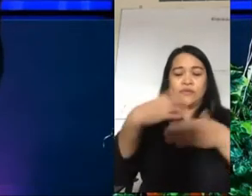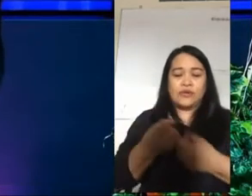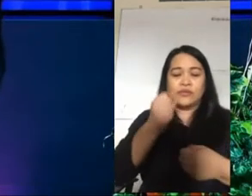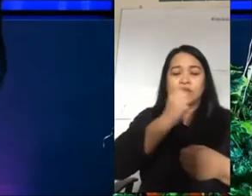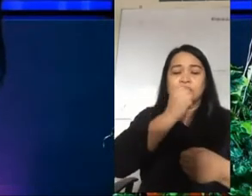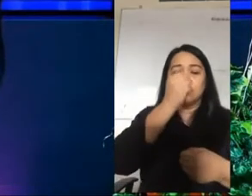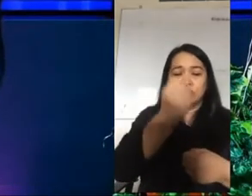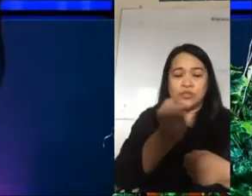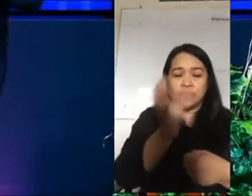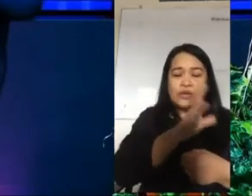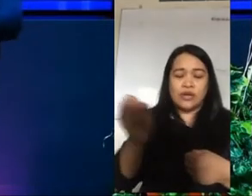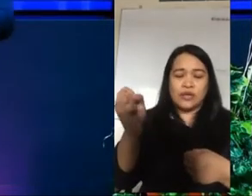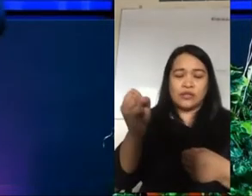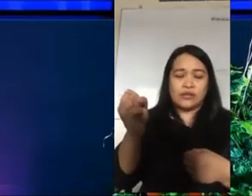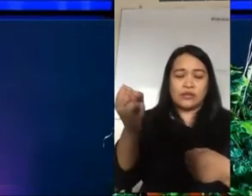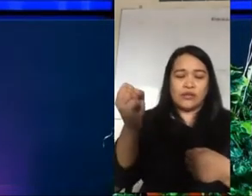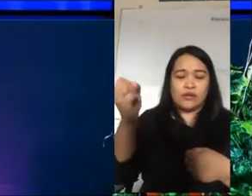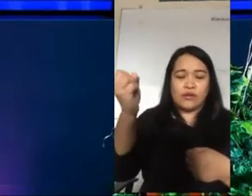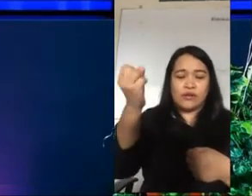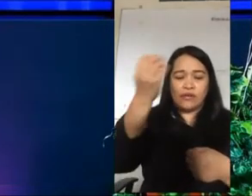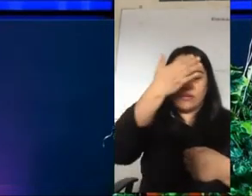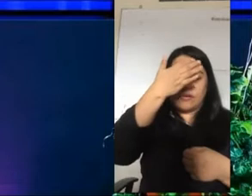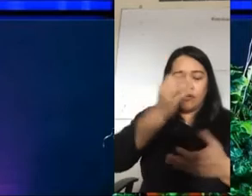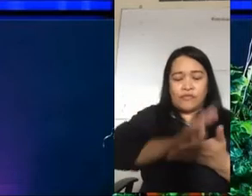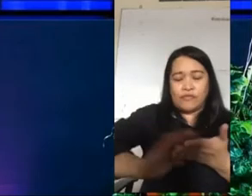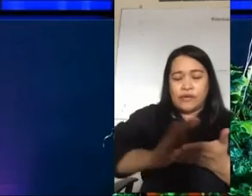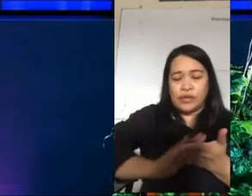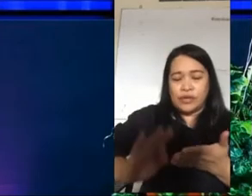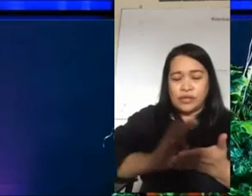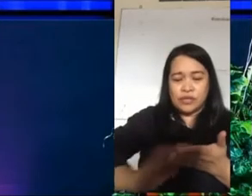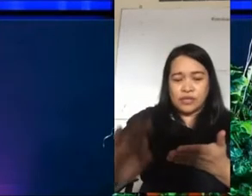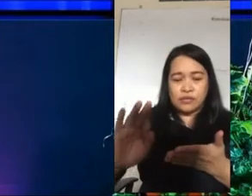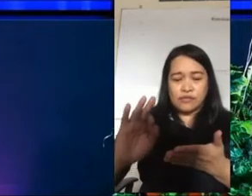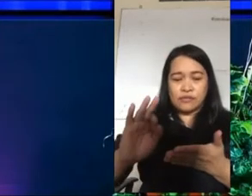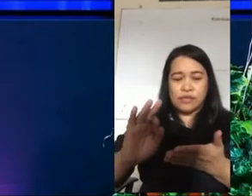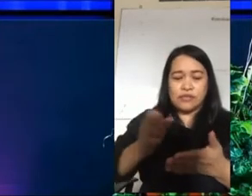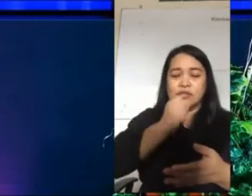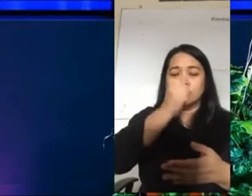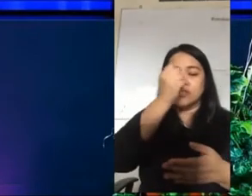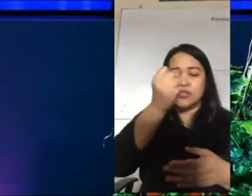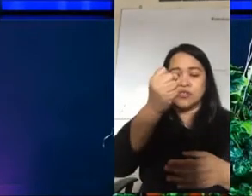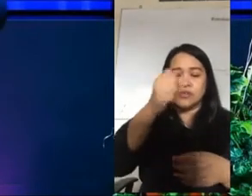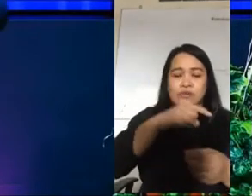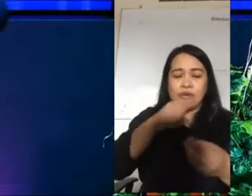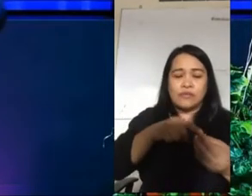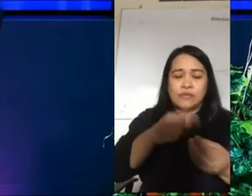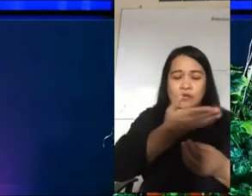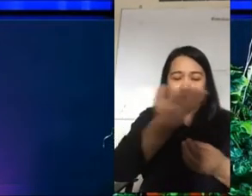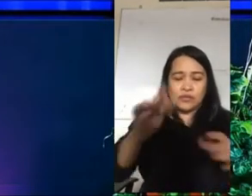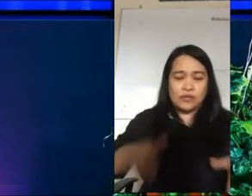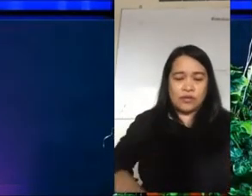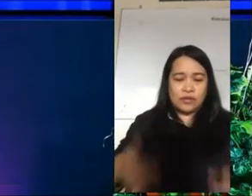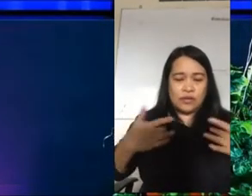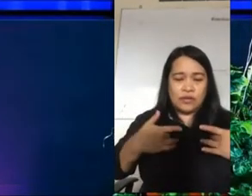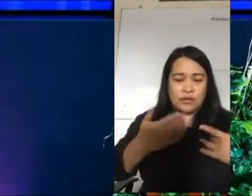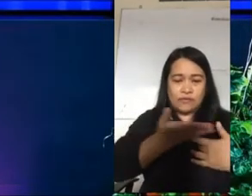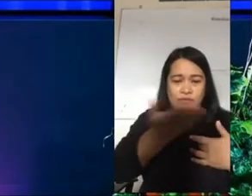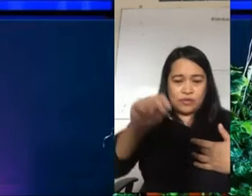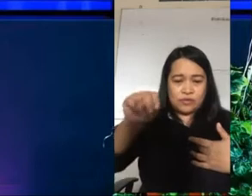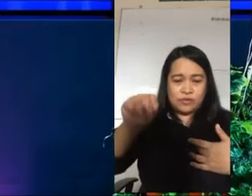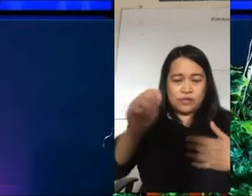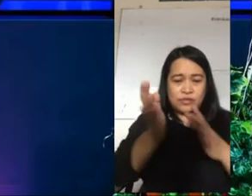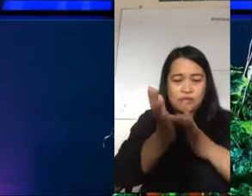forgiven, kung nais mo ng katiyakan sa buhay na walang hanggan, ang kailangan mo ay si Jesus. Kung kaya't sa